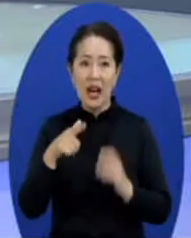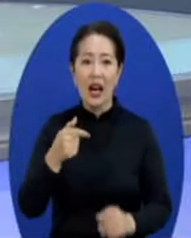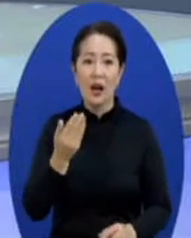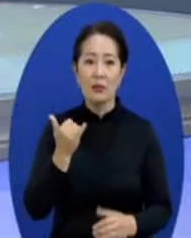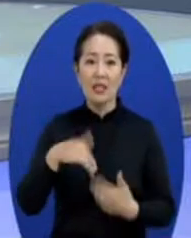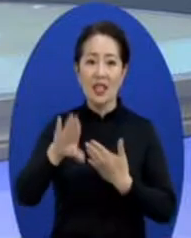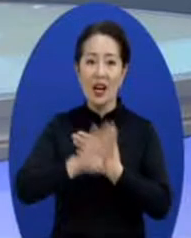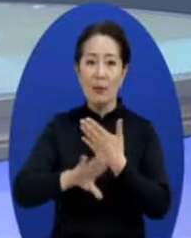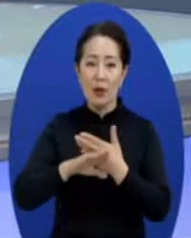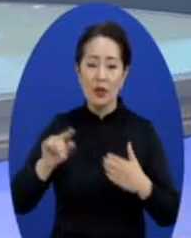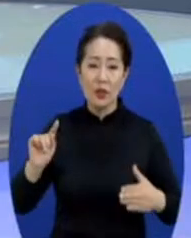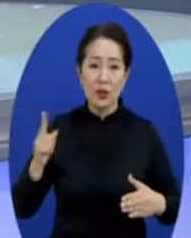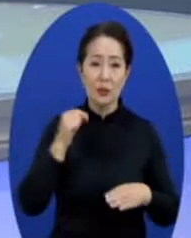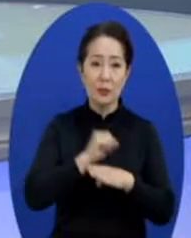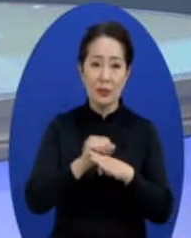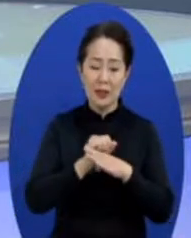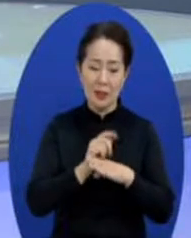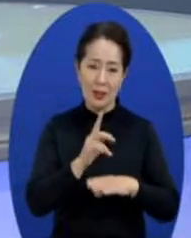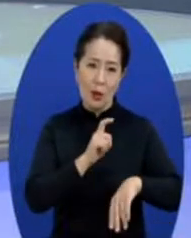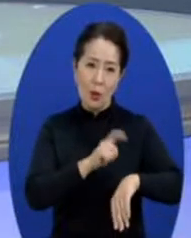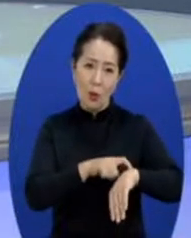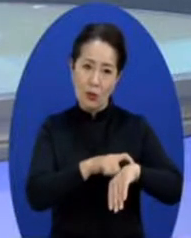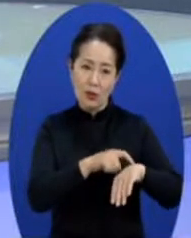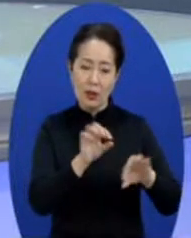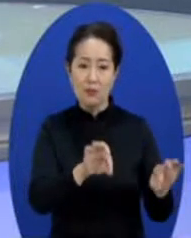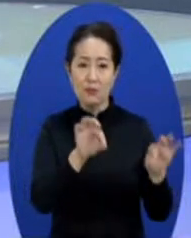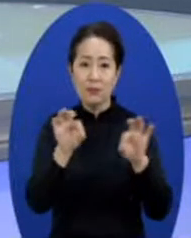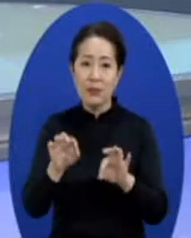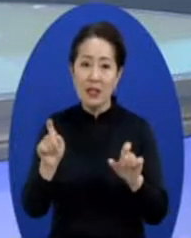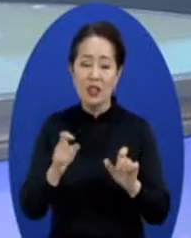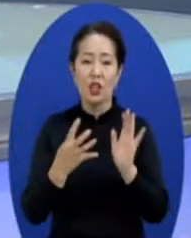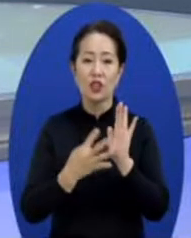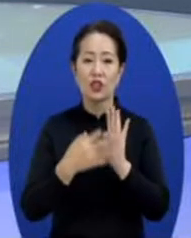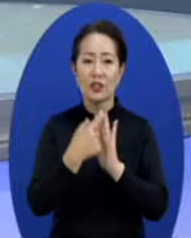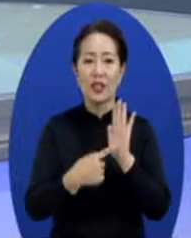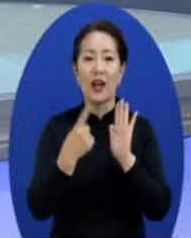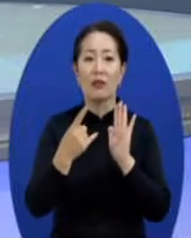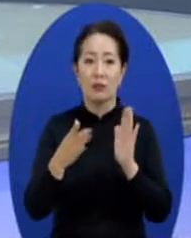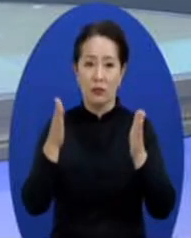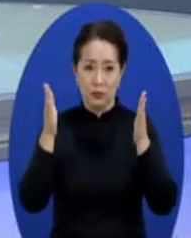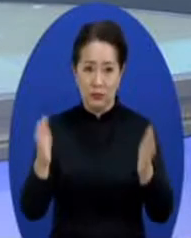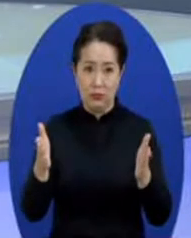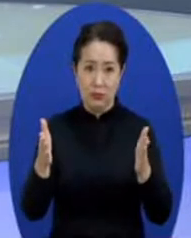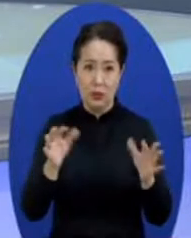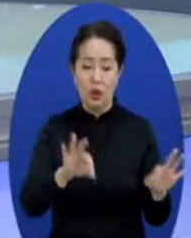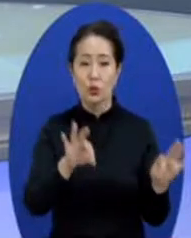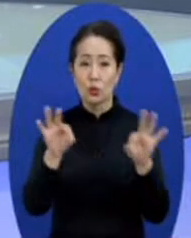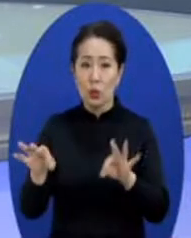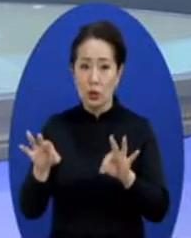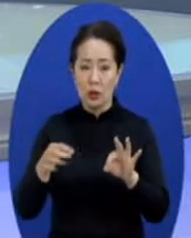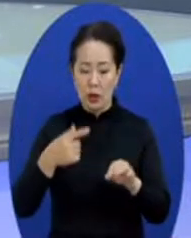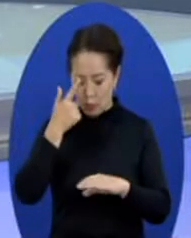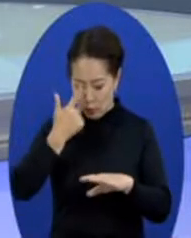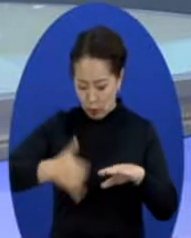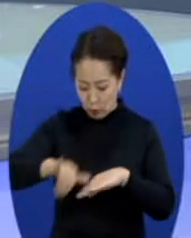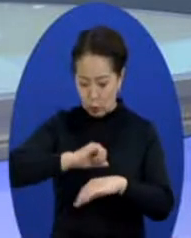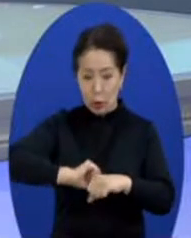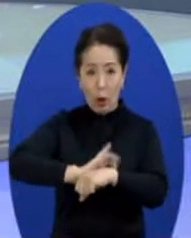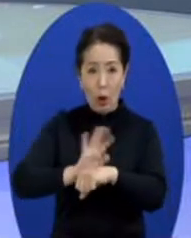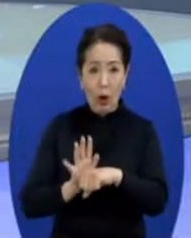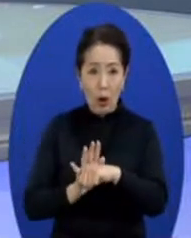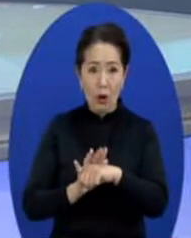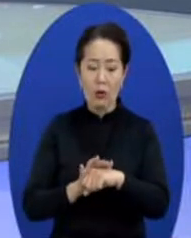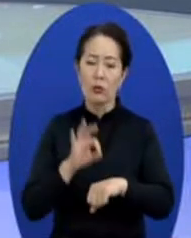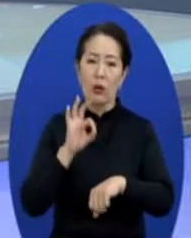гал хөндөржүүлсэн бэлэн байдлын зэрэг хэсэгчлэн шилжсэн хугацааг 9-р сарын 15-ныг дуусан сунгасан байна. Манай улс коронавирусын халдварыг дотооддоо